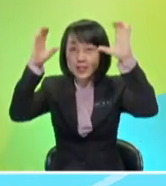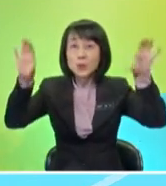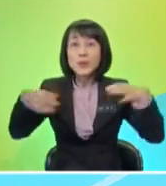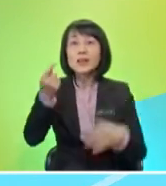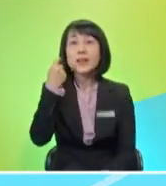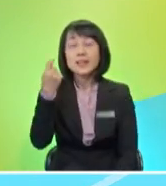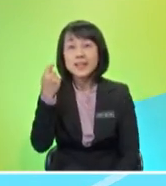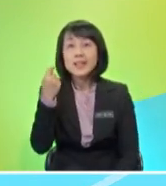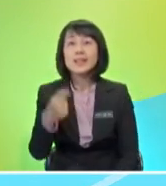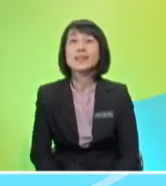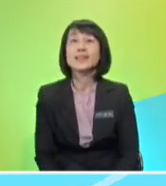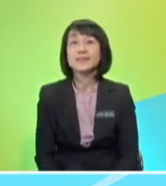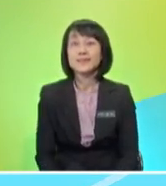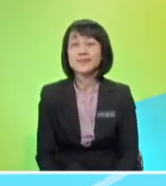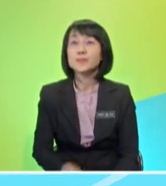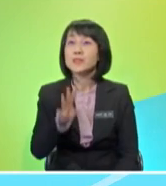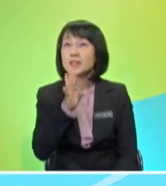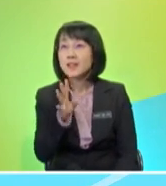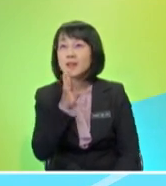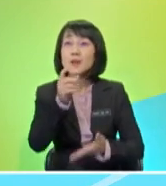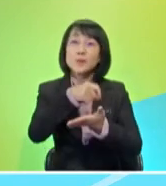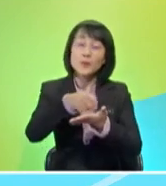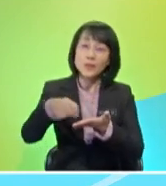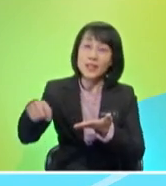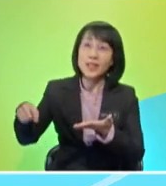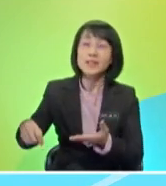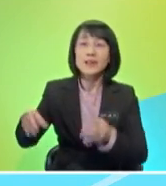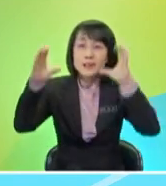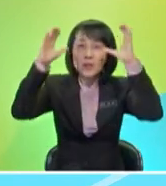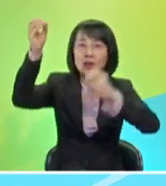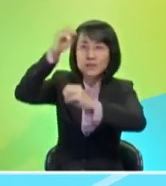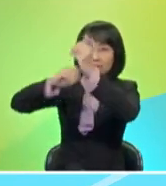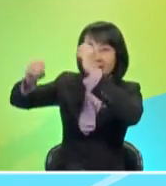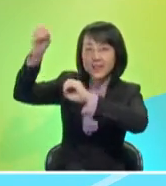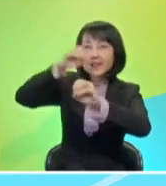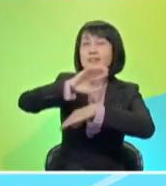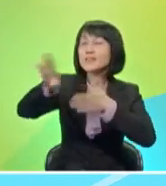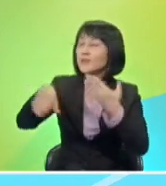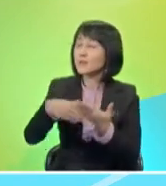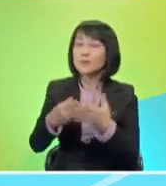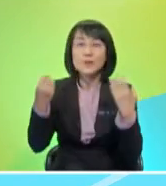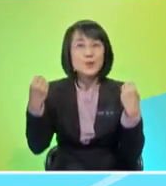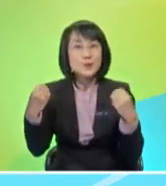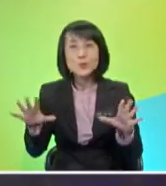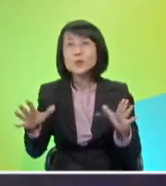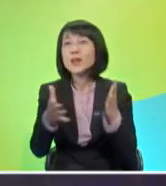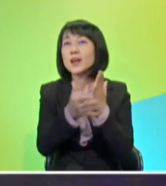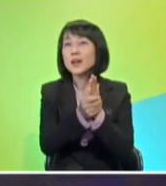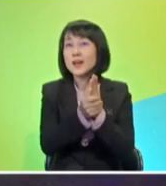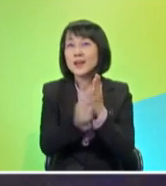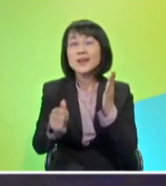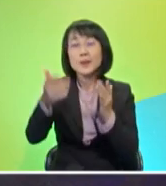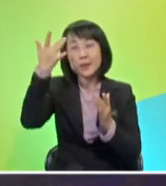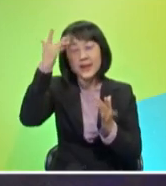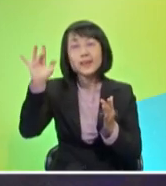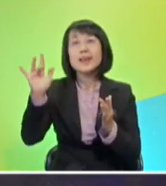kemudian secara bertulis dan apa yang cikgu perhatikan, semua menguasai kemahiran yang cikgu ajar